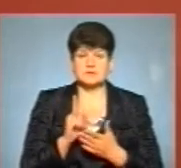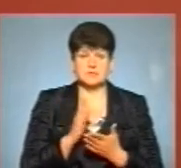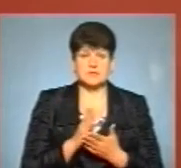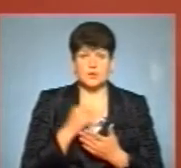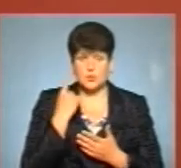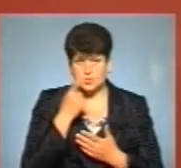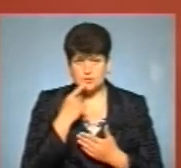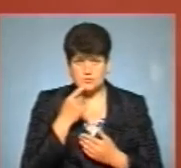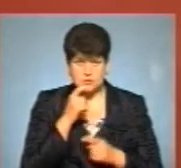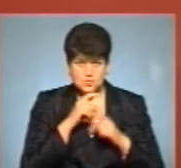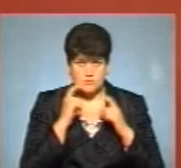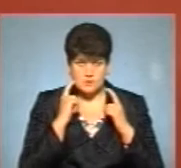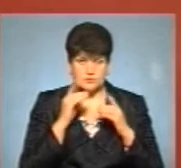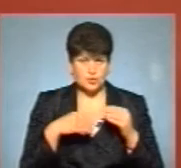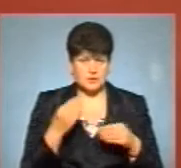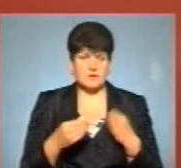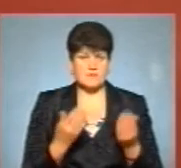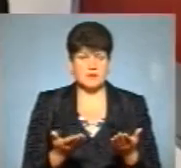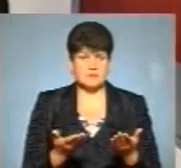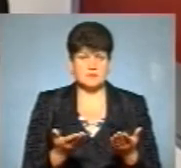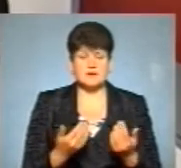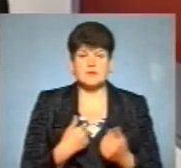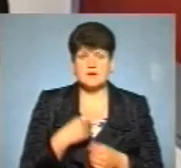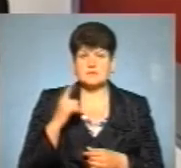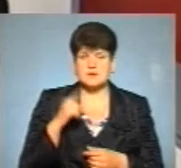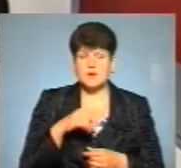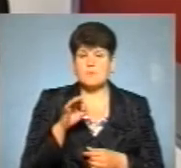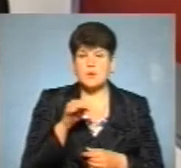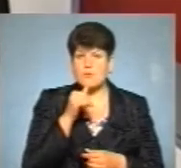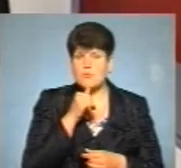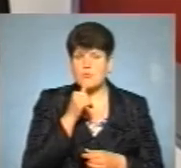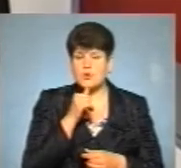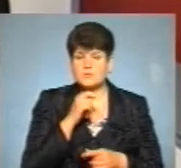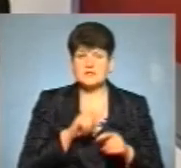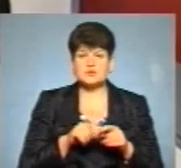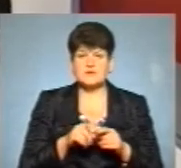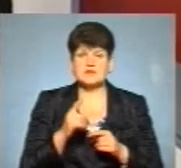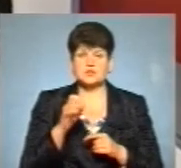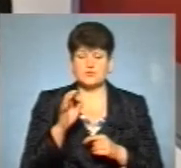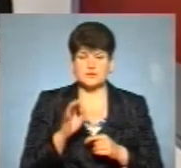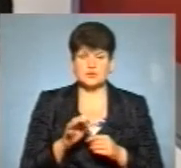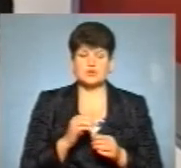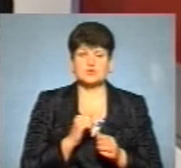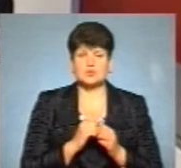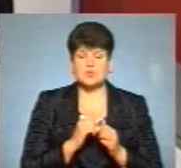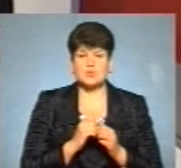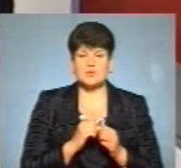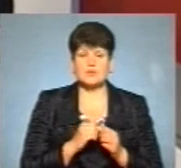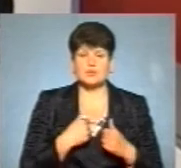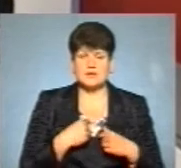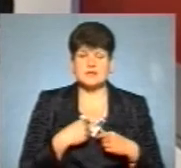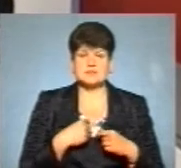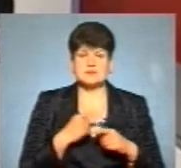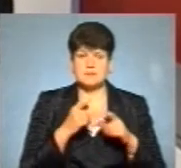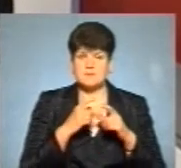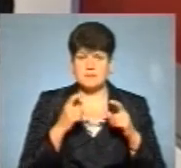чи буде видаватися на вході? Я знаю про пробне тестування вже на 100%, що кожен, у нас масковий режим в громадських